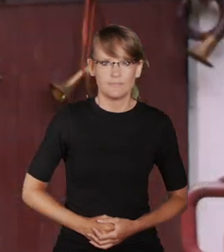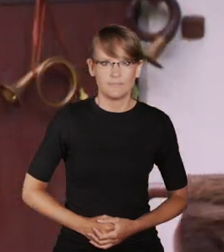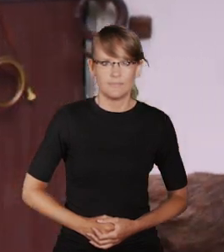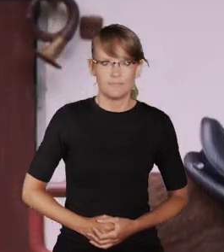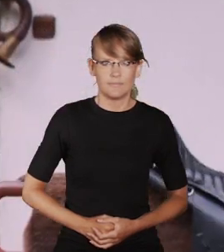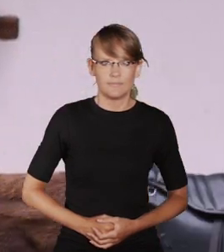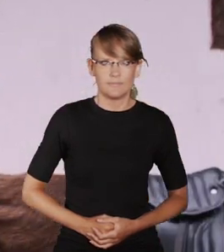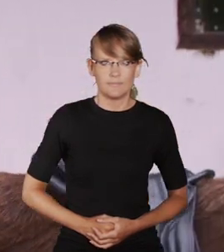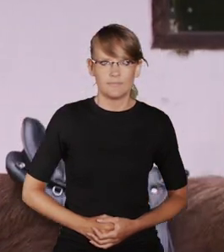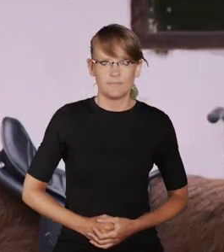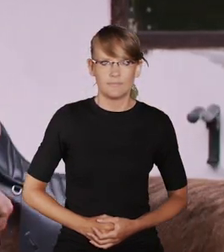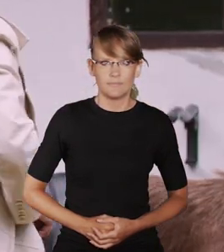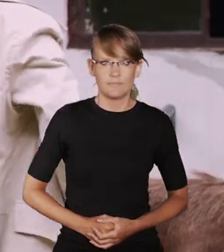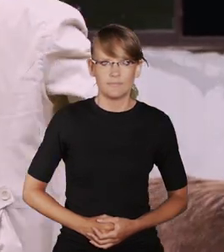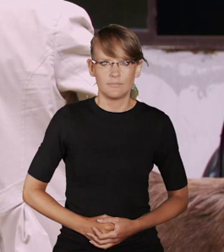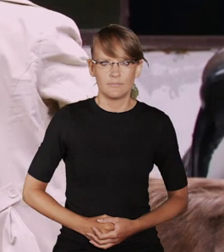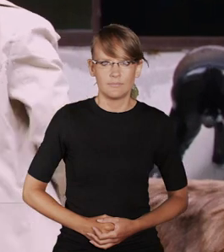bawidamek. A tak.